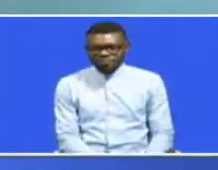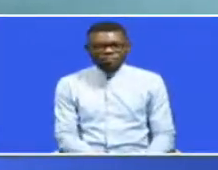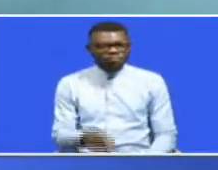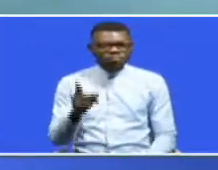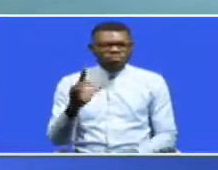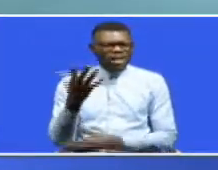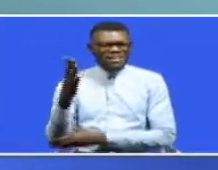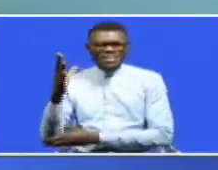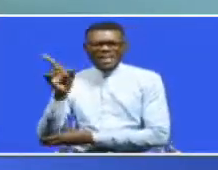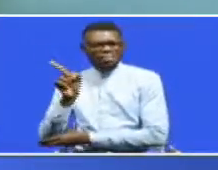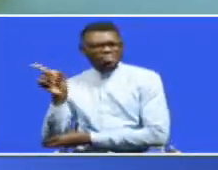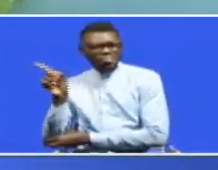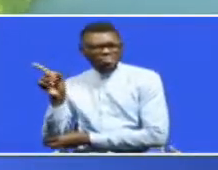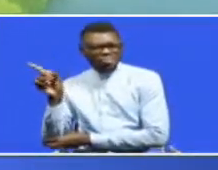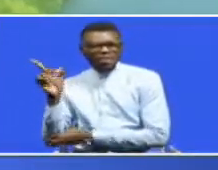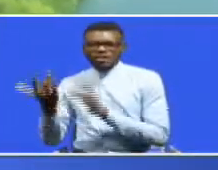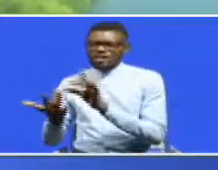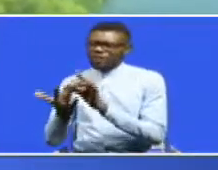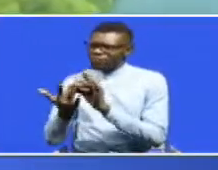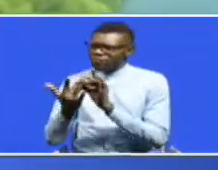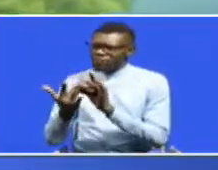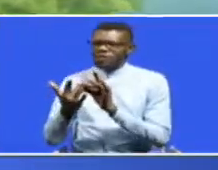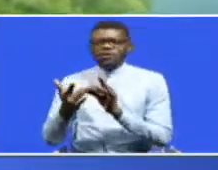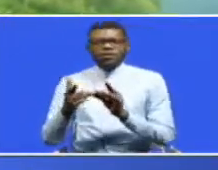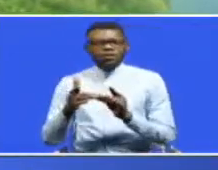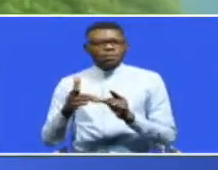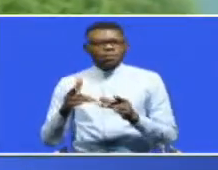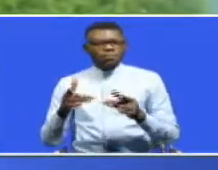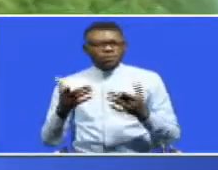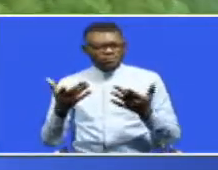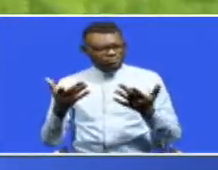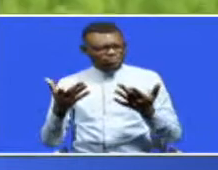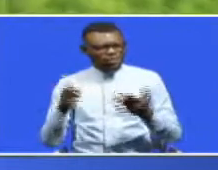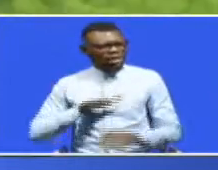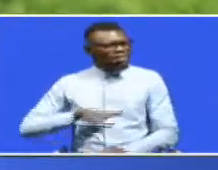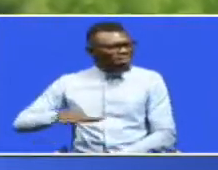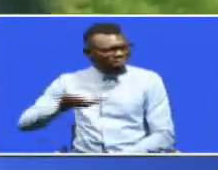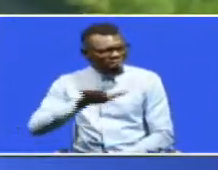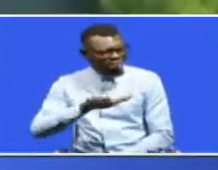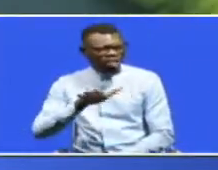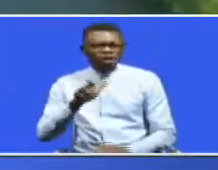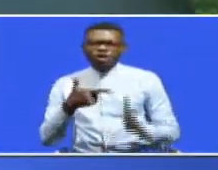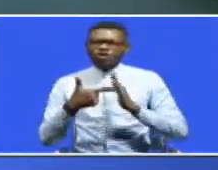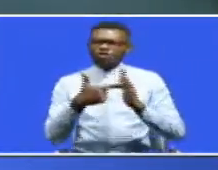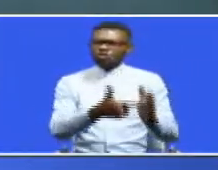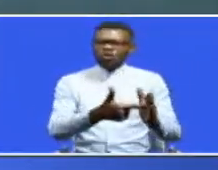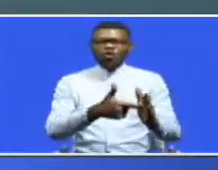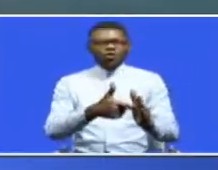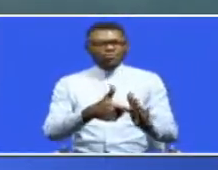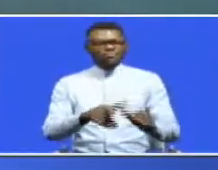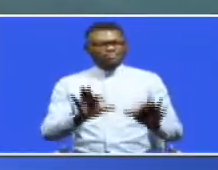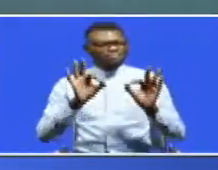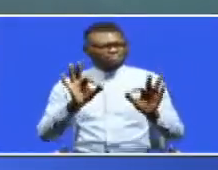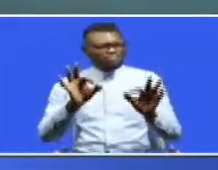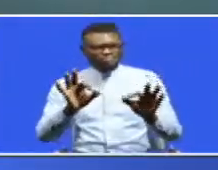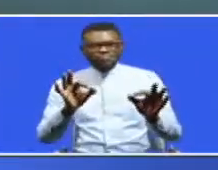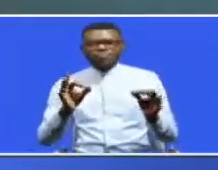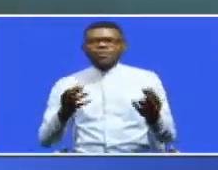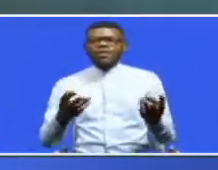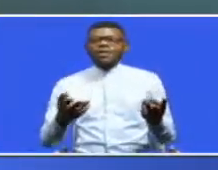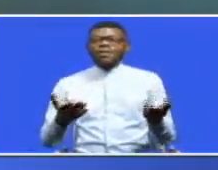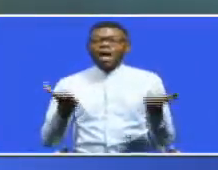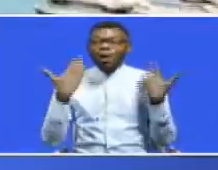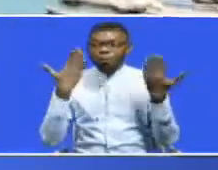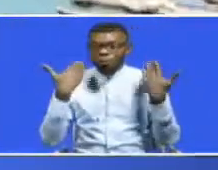Mikoko ina mandhari ya kuvutia na michango yake katika mfumo wa ekolojia ni mengi mno. Ina uwezo wa kuhifadhi hewa aina